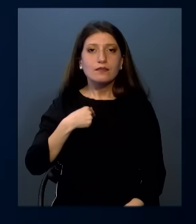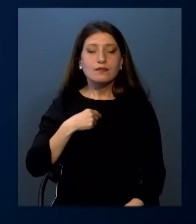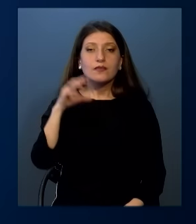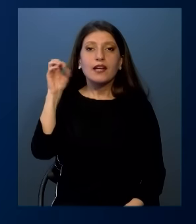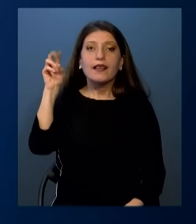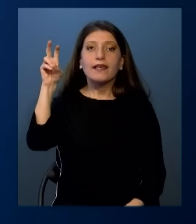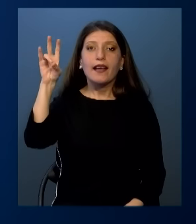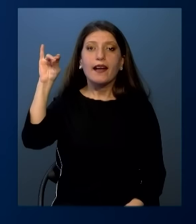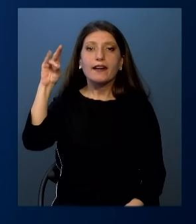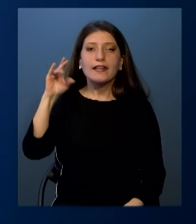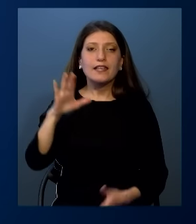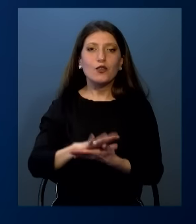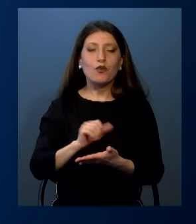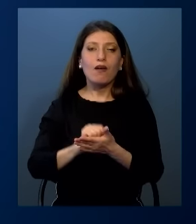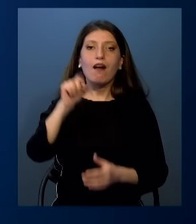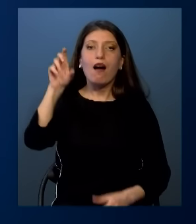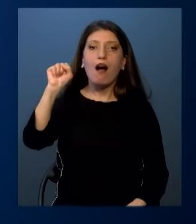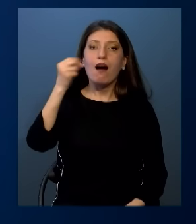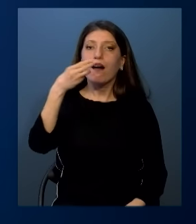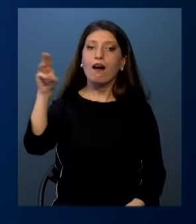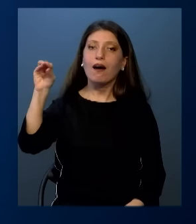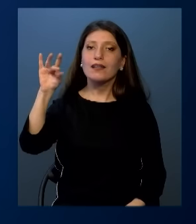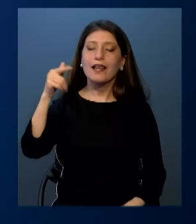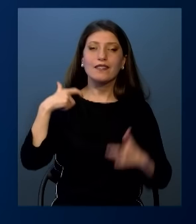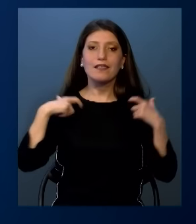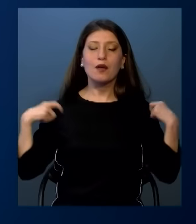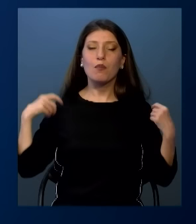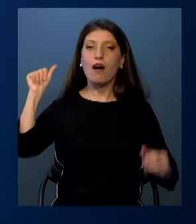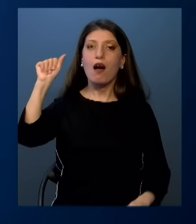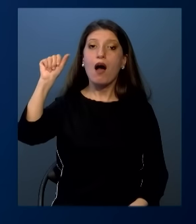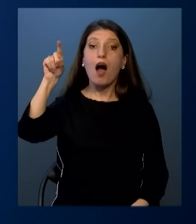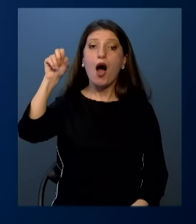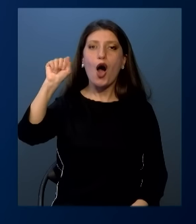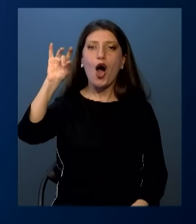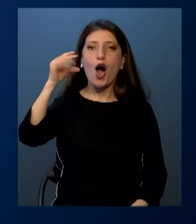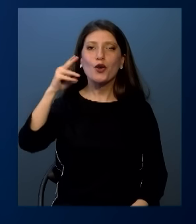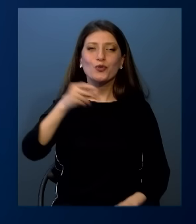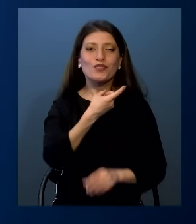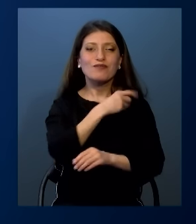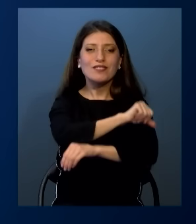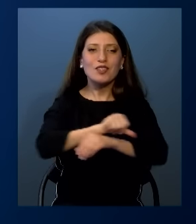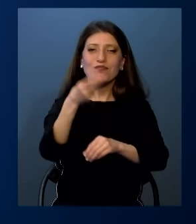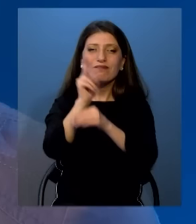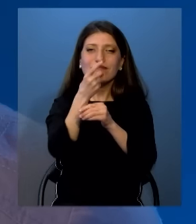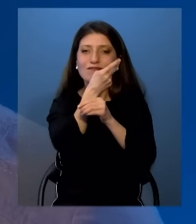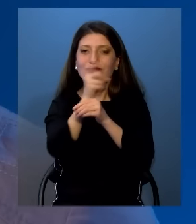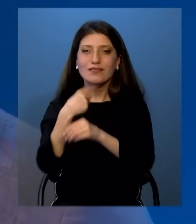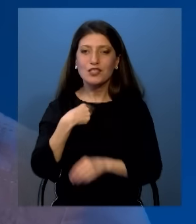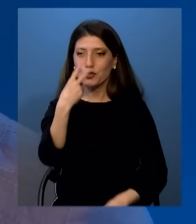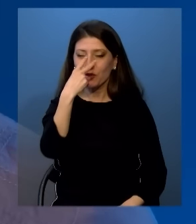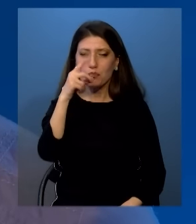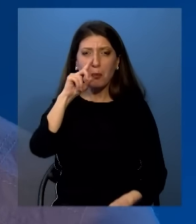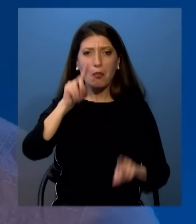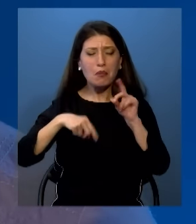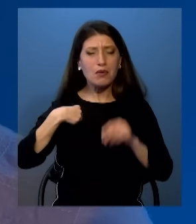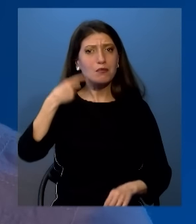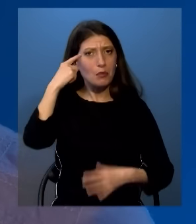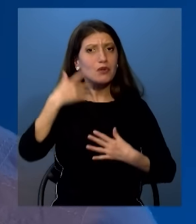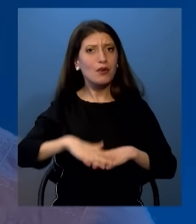Եղնիկներում ծառայող հաթերքցի հրամանատար Հարութին, երբ գնում էի զորամաս կամ դիրքեր նկարահանումների, տեսնում էի, երբեմն մտածում